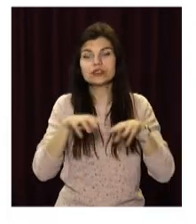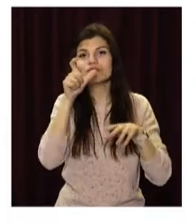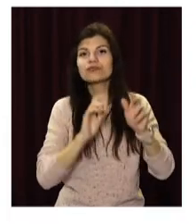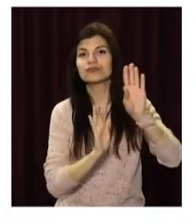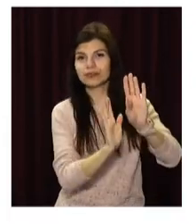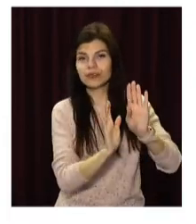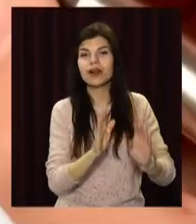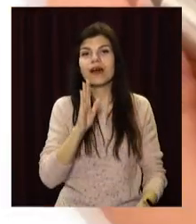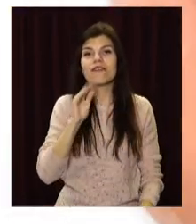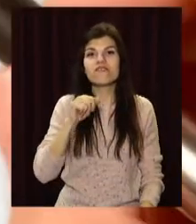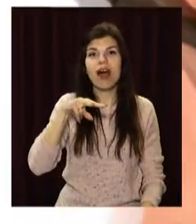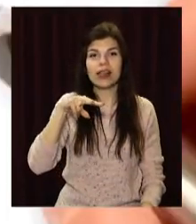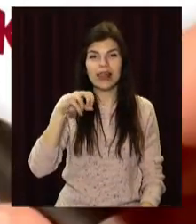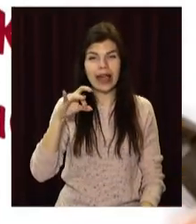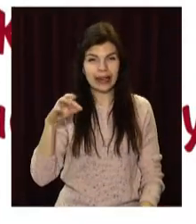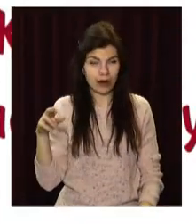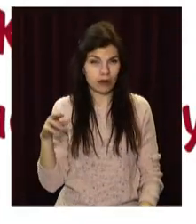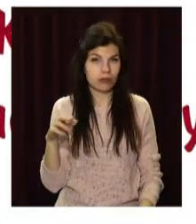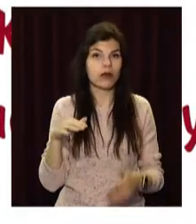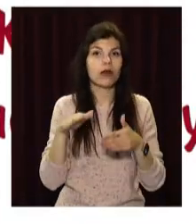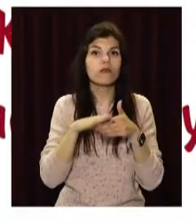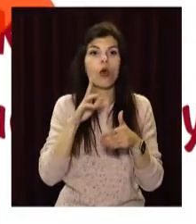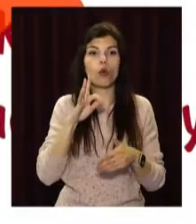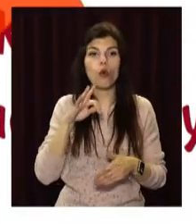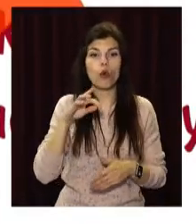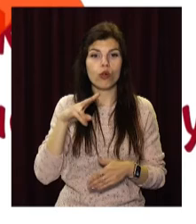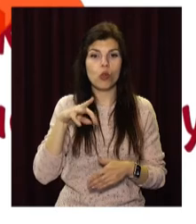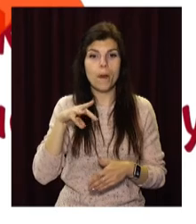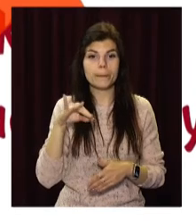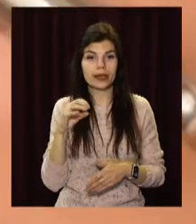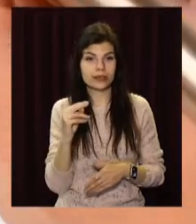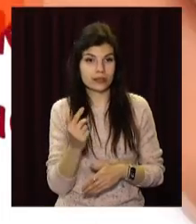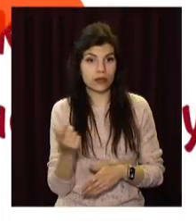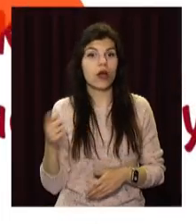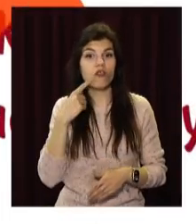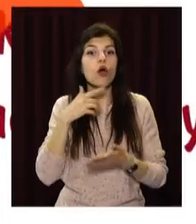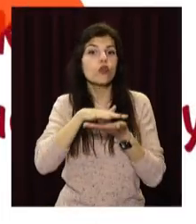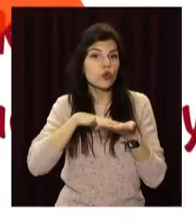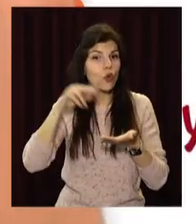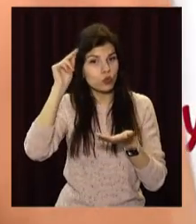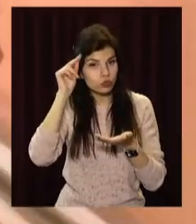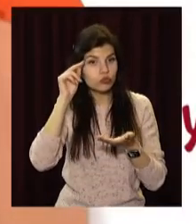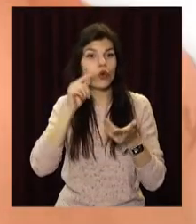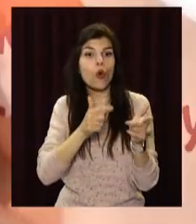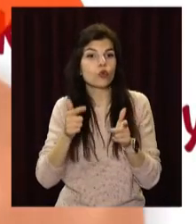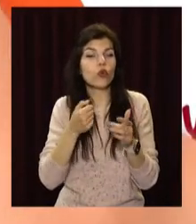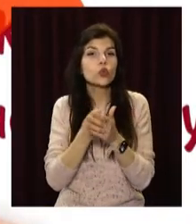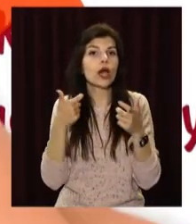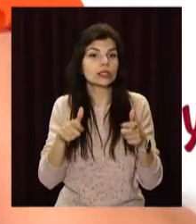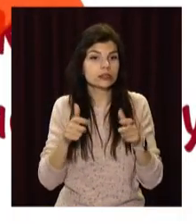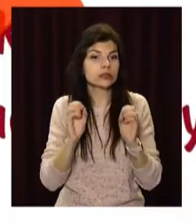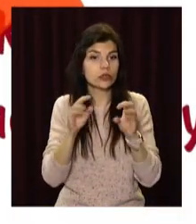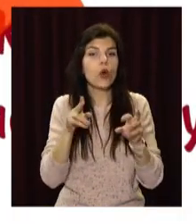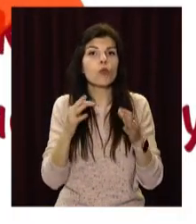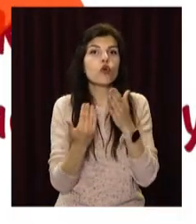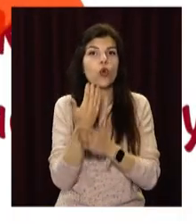юстиції Валерія Коломієць. Тож учні, студенти і абітурієнти і надалі вчитимуться і готуватимуться до іспитів за